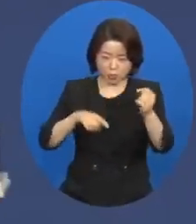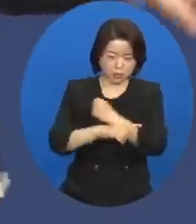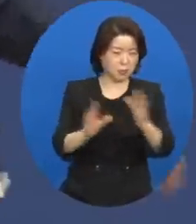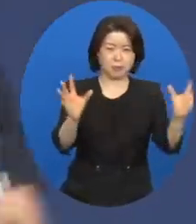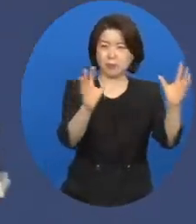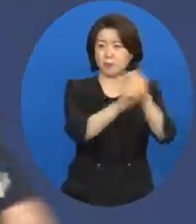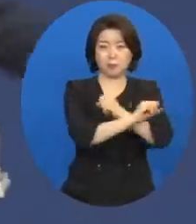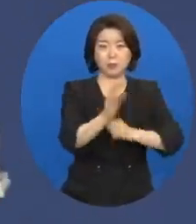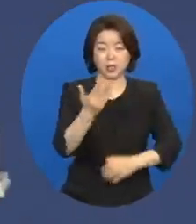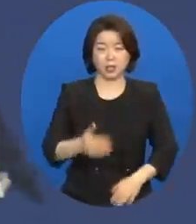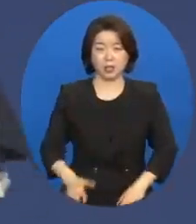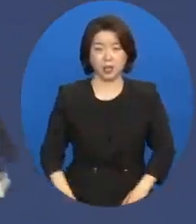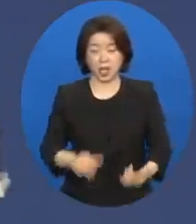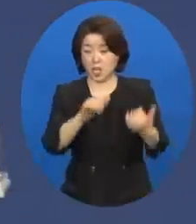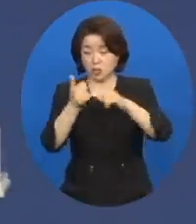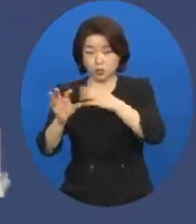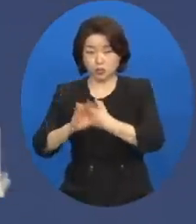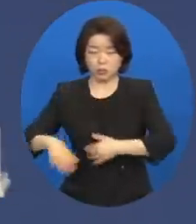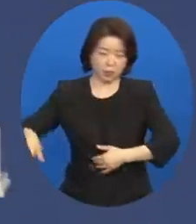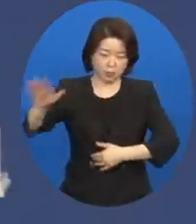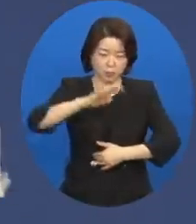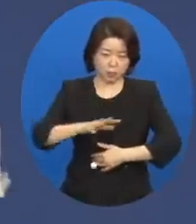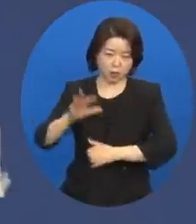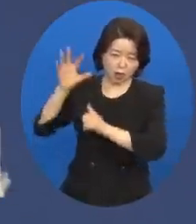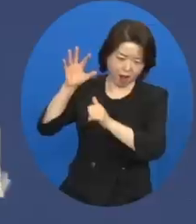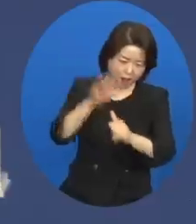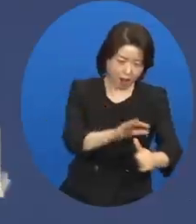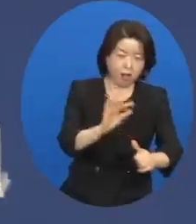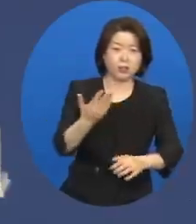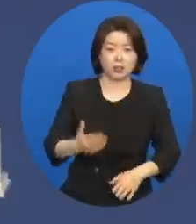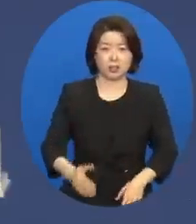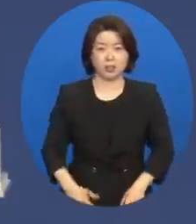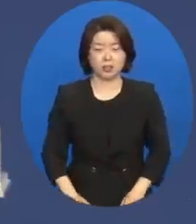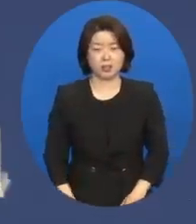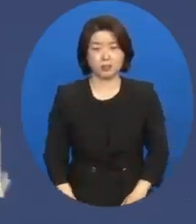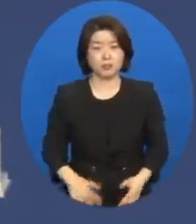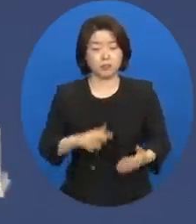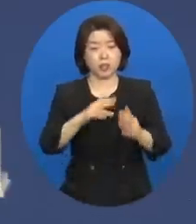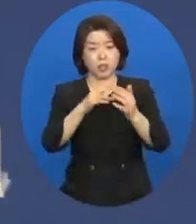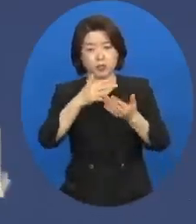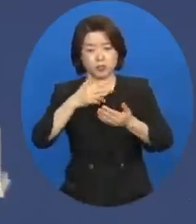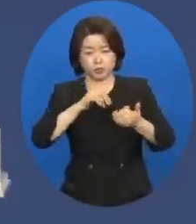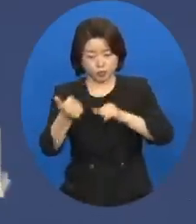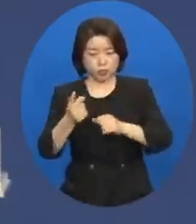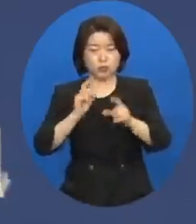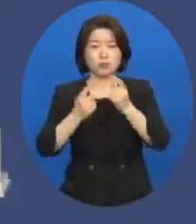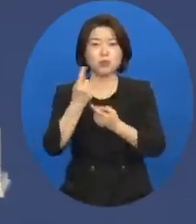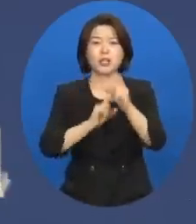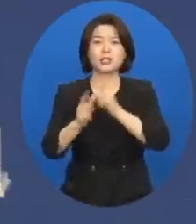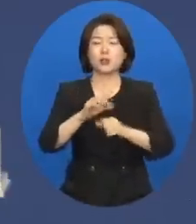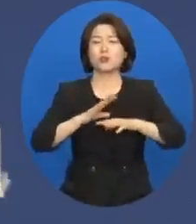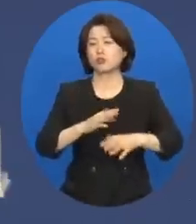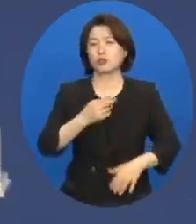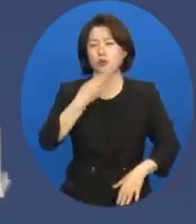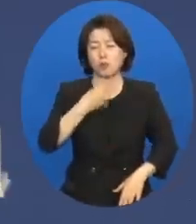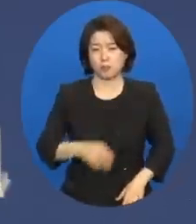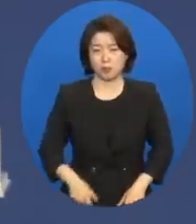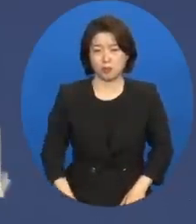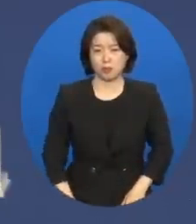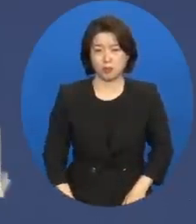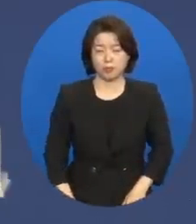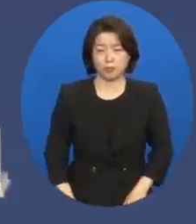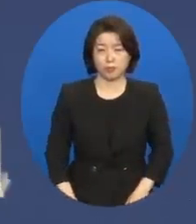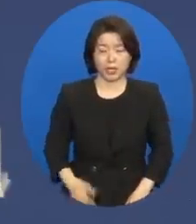상쇄시켜버립니다. 죽음은 모든 것을 압도해버립니다. 죽음보다 더 두려운 건 없습니다. 일생에 죽기에